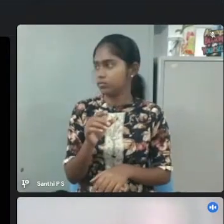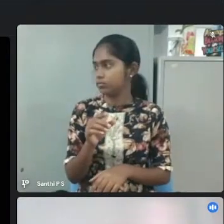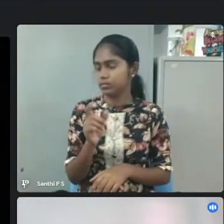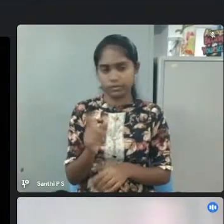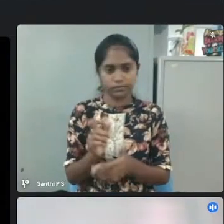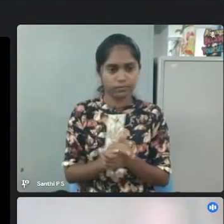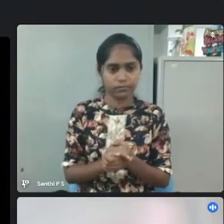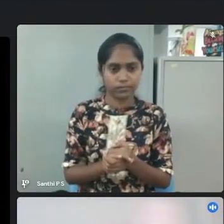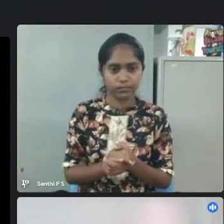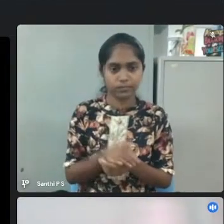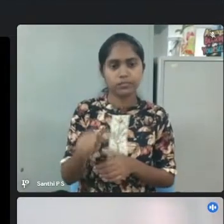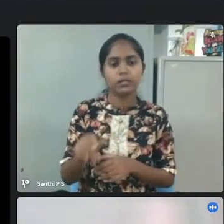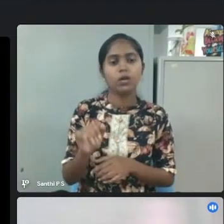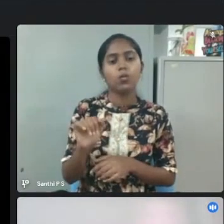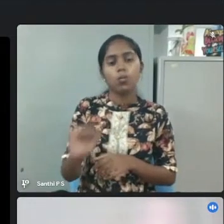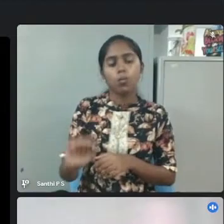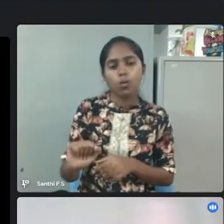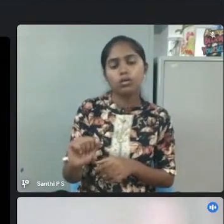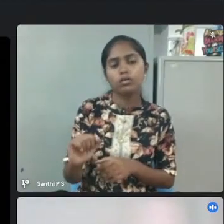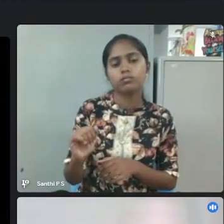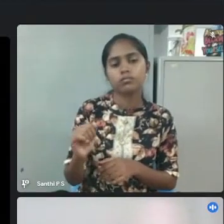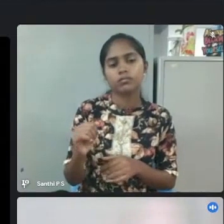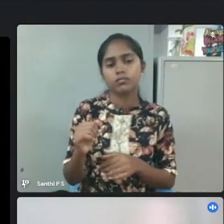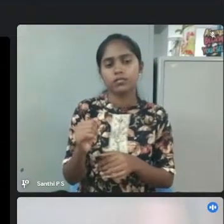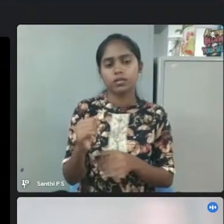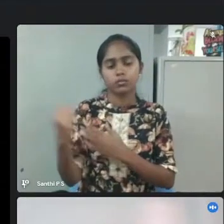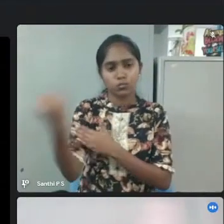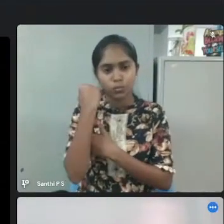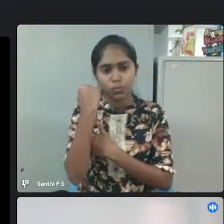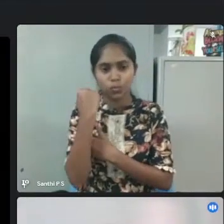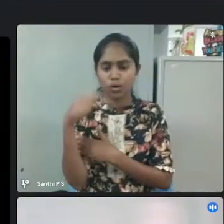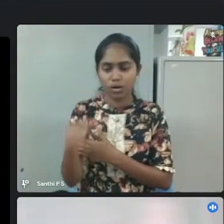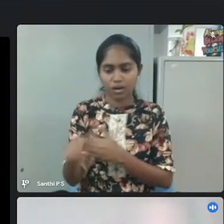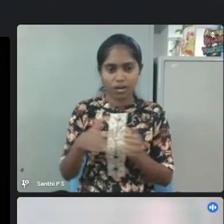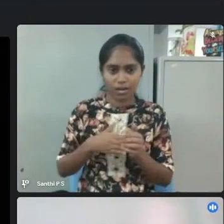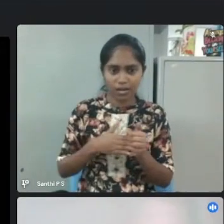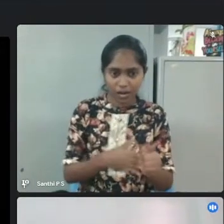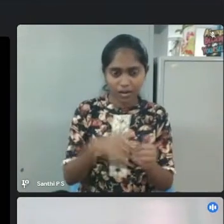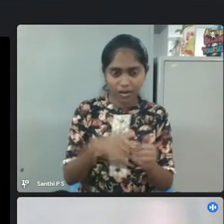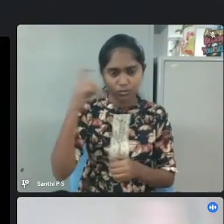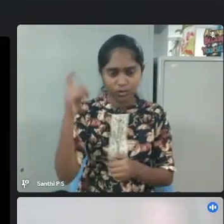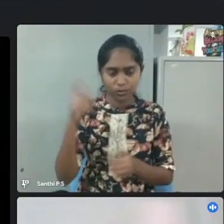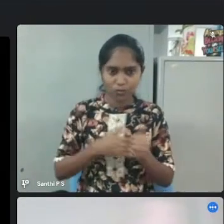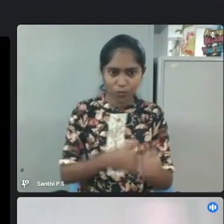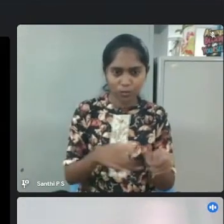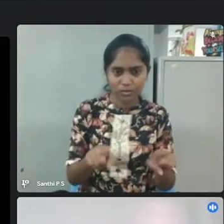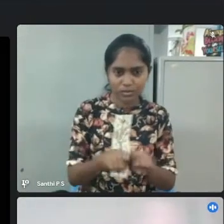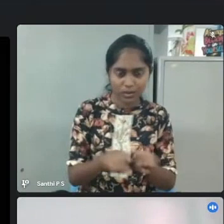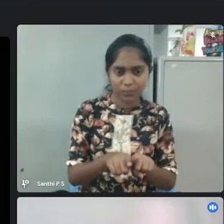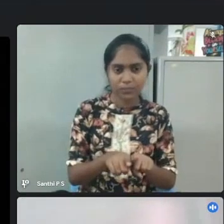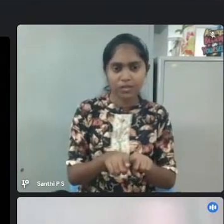ശാക്തീകരിക്കപ്പെട്ട വ്യക്തികൾ അവരുടെ അവകാശങ്ങൾക്കായി വാദിക്കുന്നതിനും അവരുടെ ലക്ഷ്യങ്ങൾ പിന്തുടരുന്നതിനും സമൂഹത്തിന് അർത്ഥവത്തായ സംഭാവനകൾ നൽകുന്നതിനും